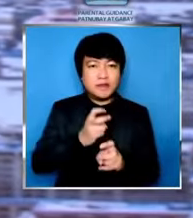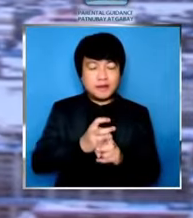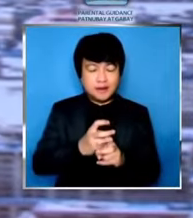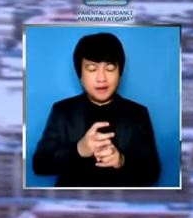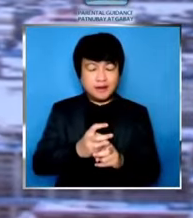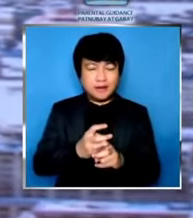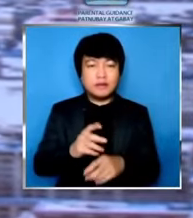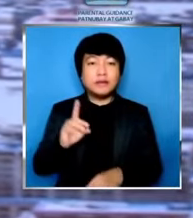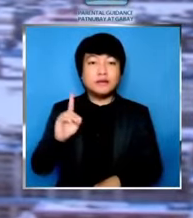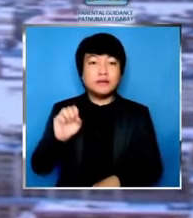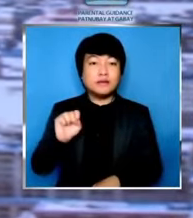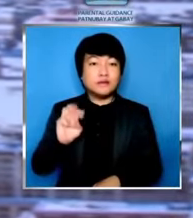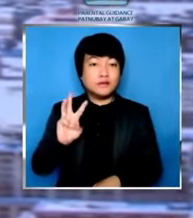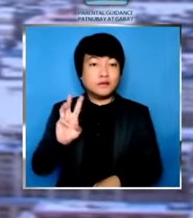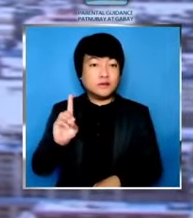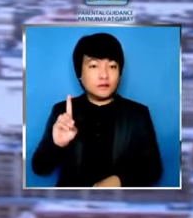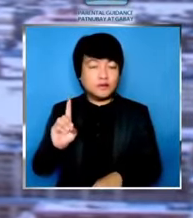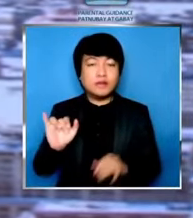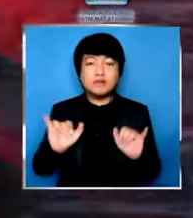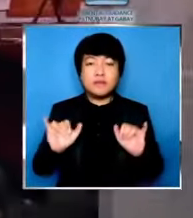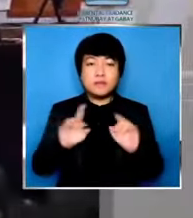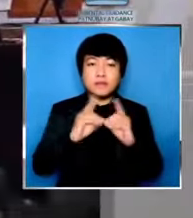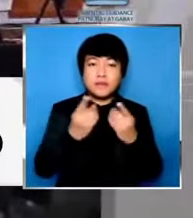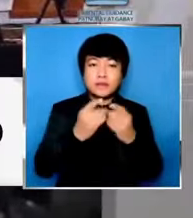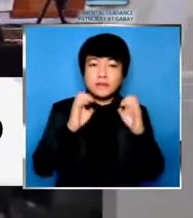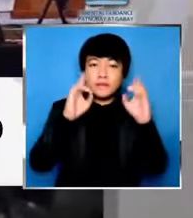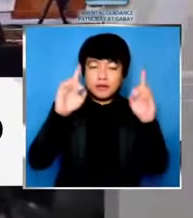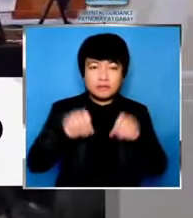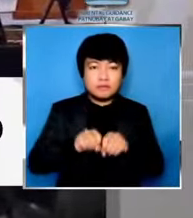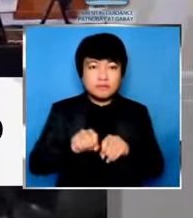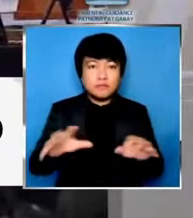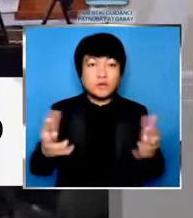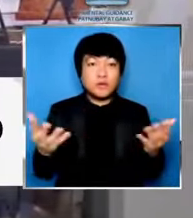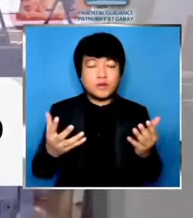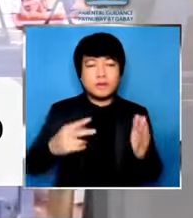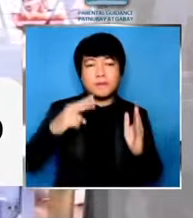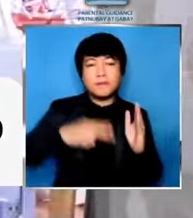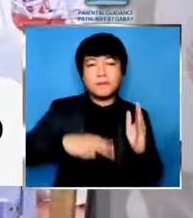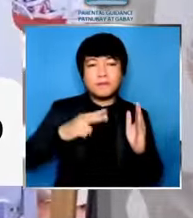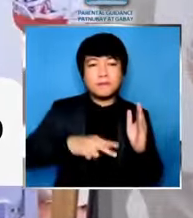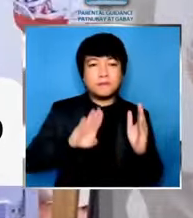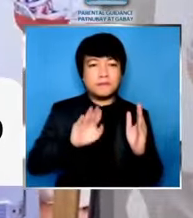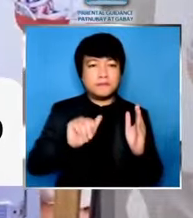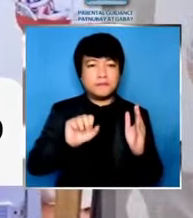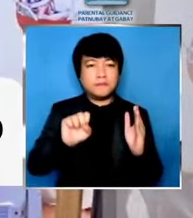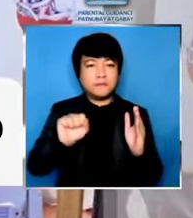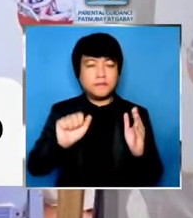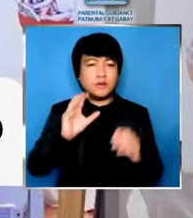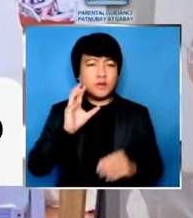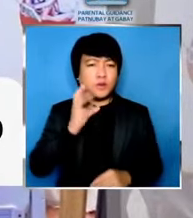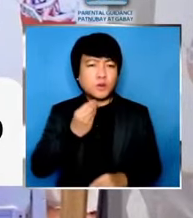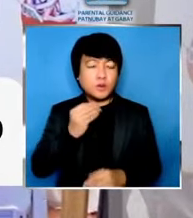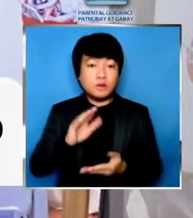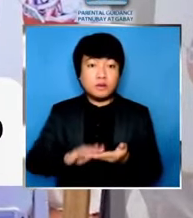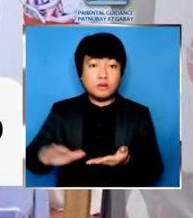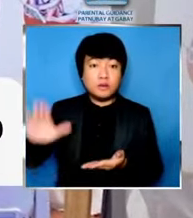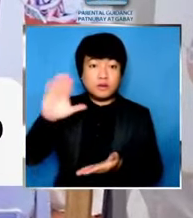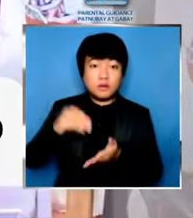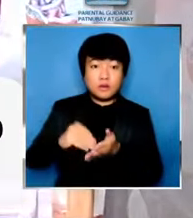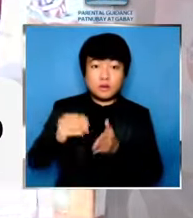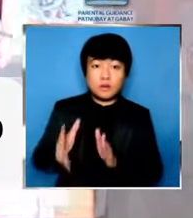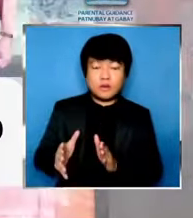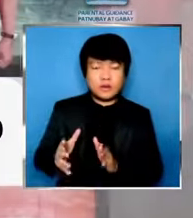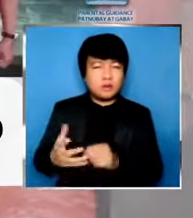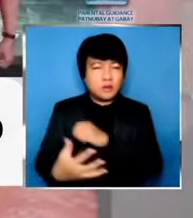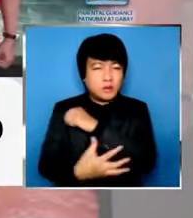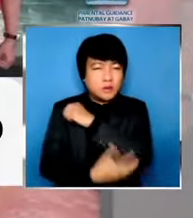at DepEd sa Rizal High School sa Pasig City. Sa programang ito, mga college student mula sa low-income families ang magtutor sa mga hirap o hindi makabasa